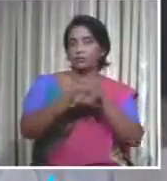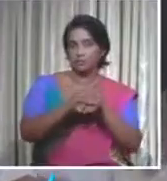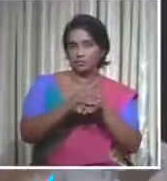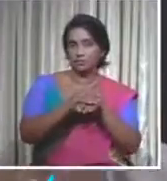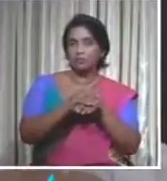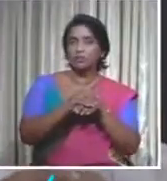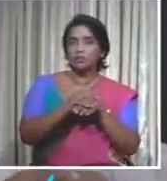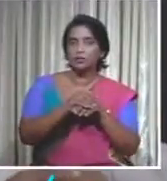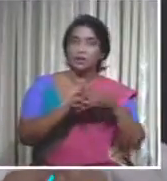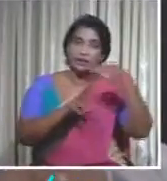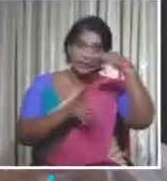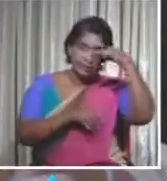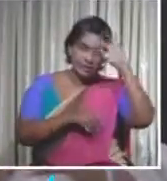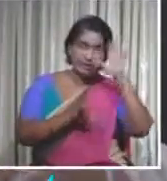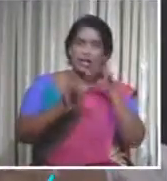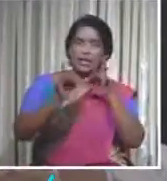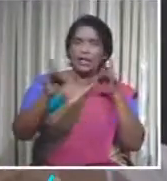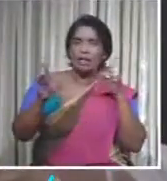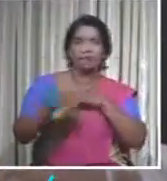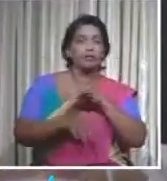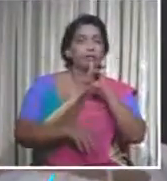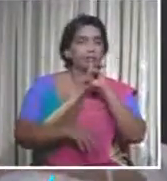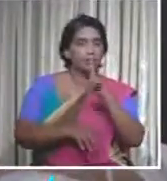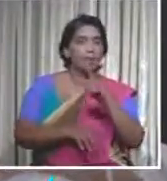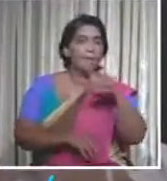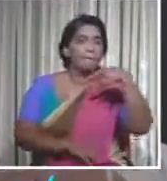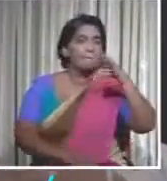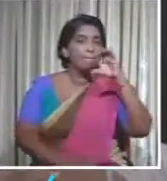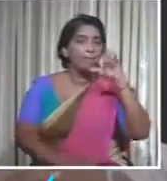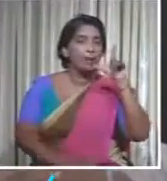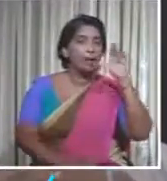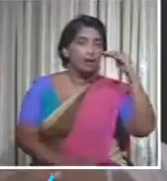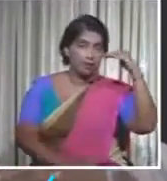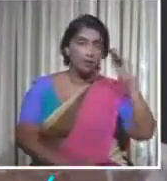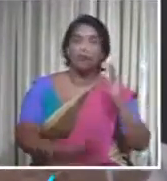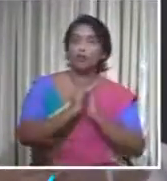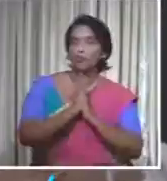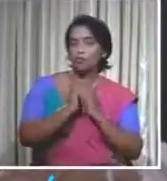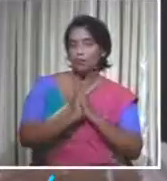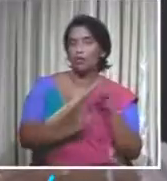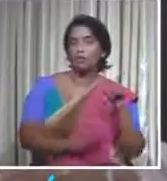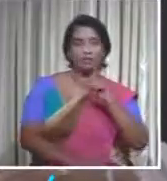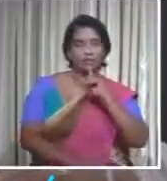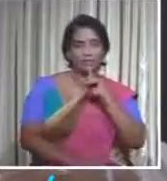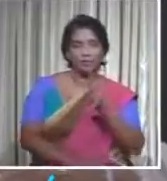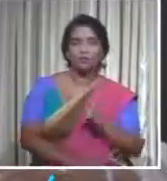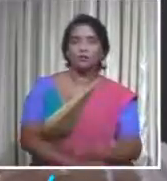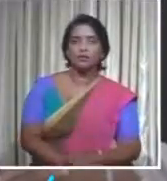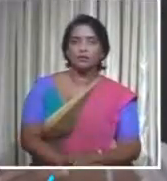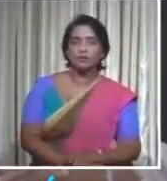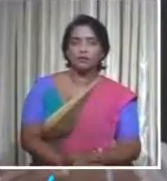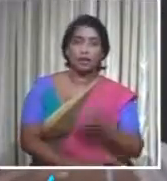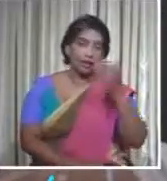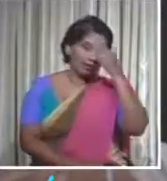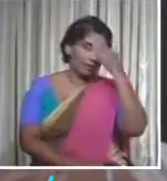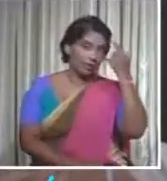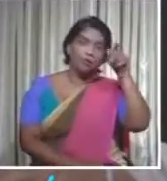इलाक पाली इलाक्यूड तमिल बौद्ध तमिल